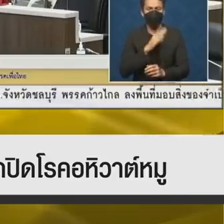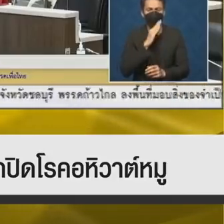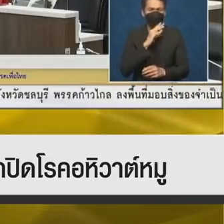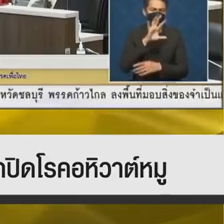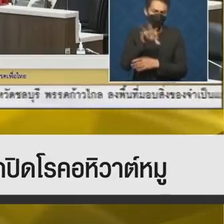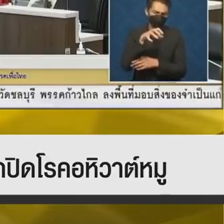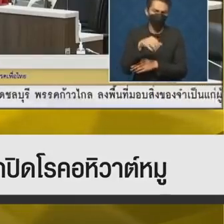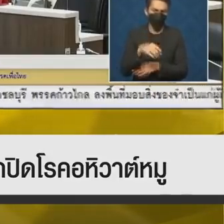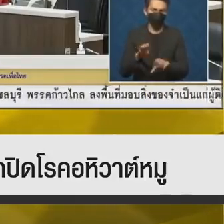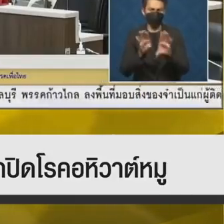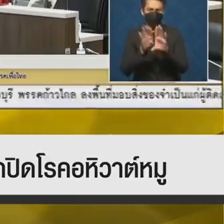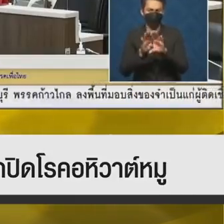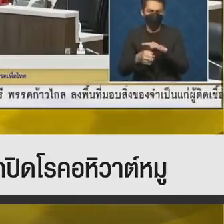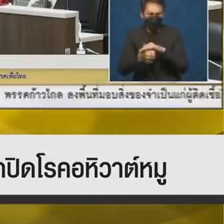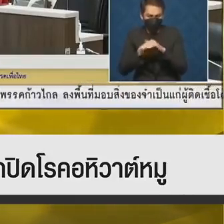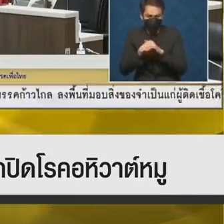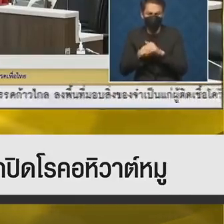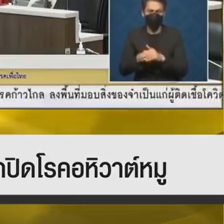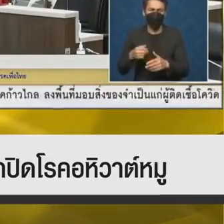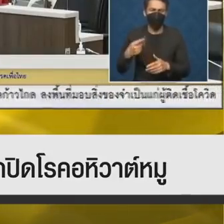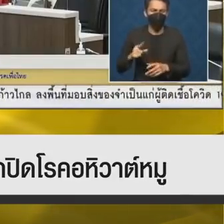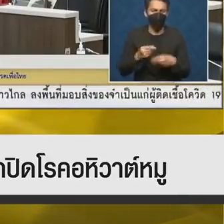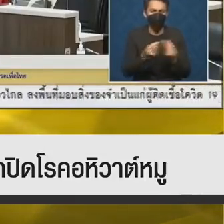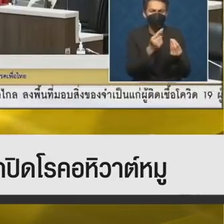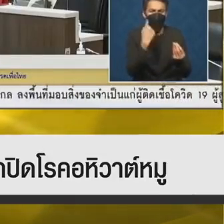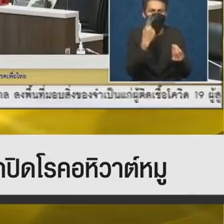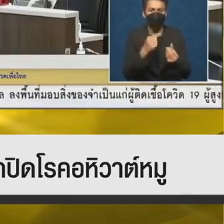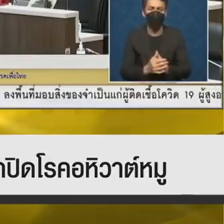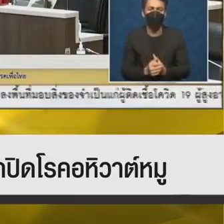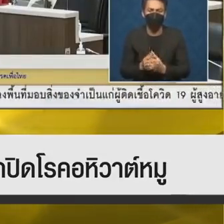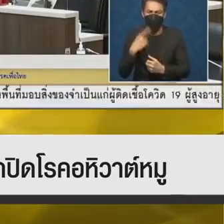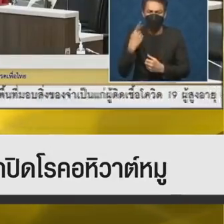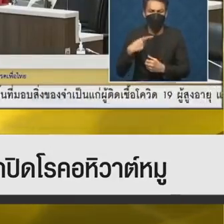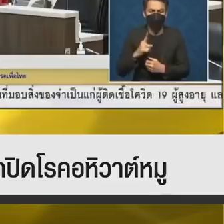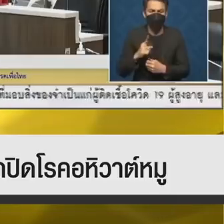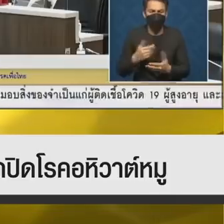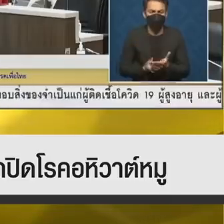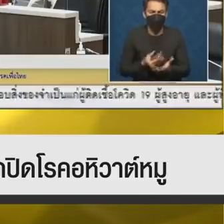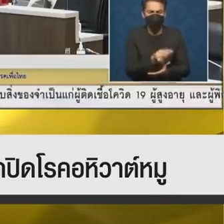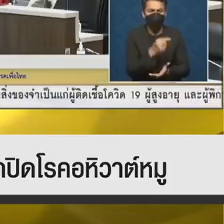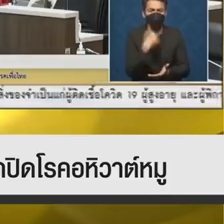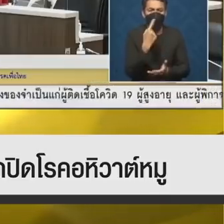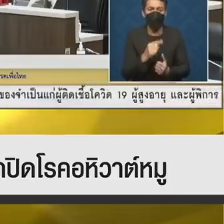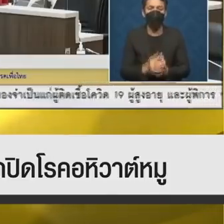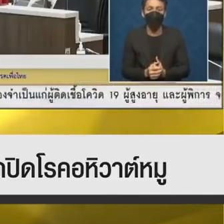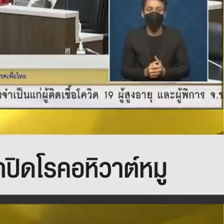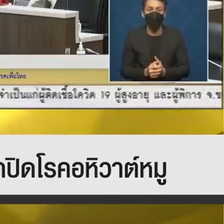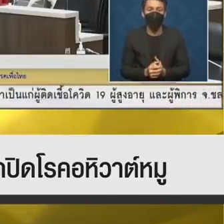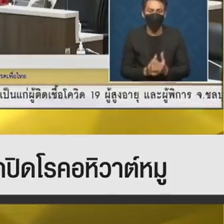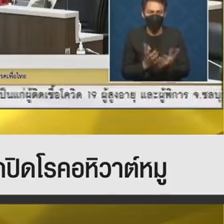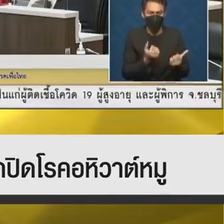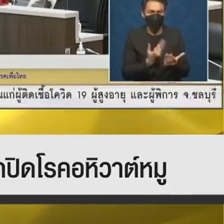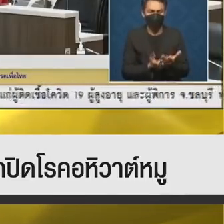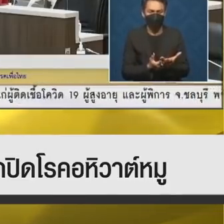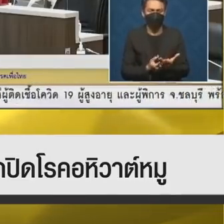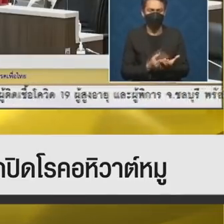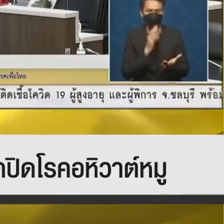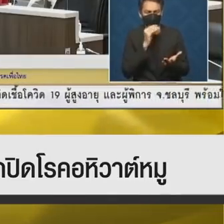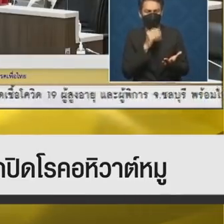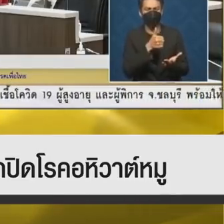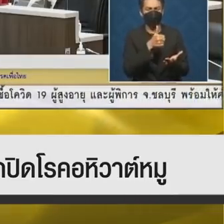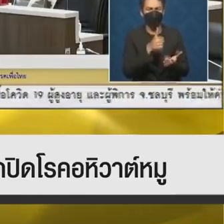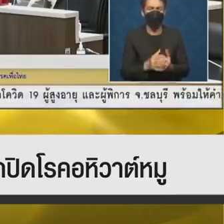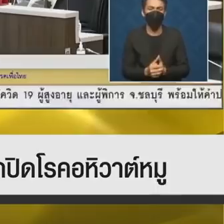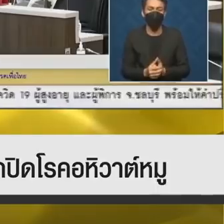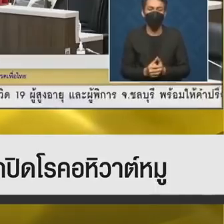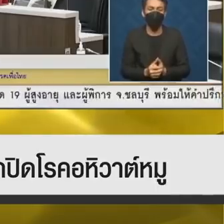ตั้งแต่ยุคแบบโอ้โหโลกยังเป็นอนาล็อกจนปัจจุบันนี้เป็นดิจิตอลนะไปมากกว่าดิจิต